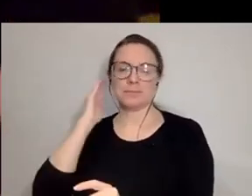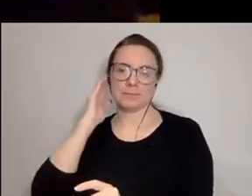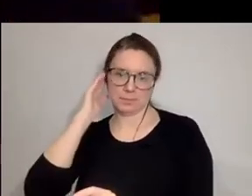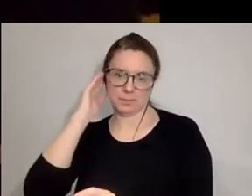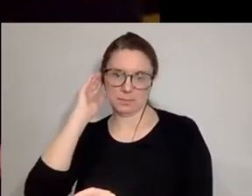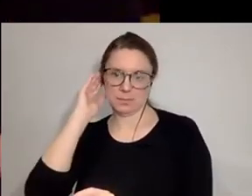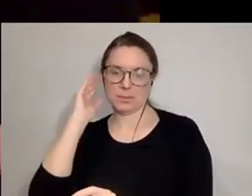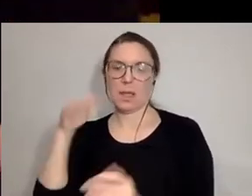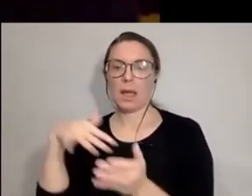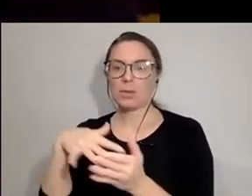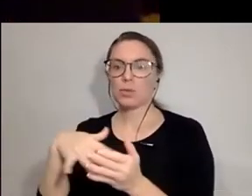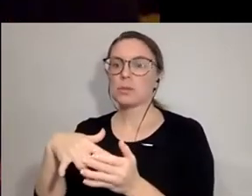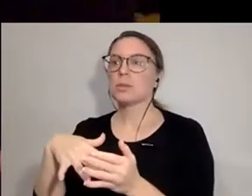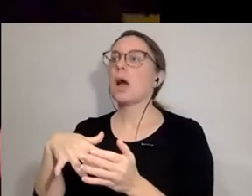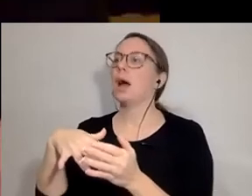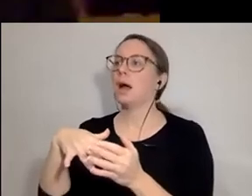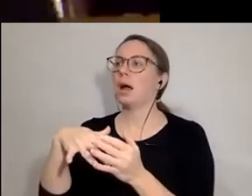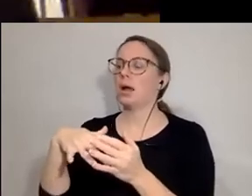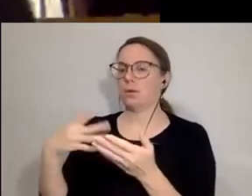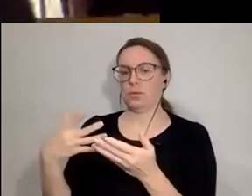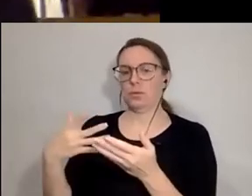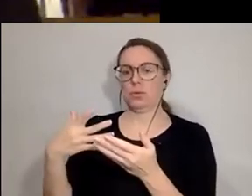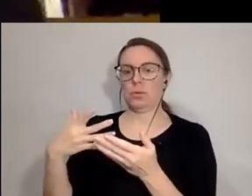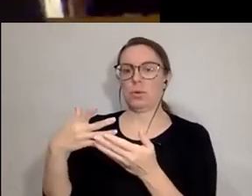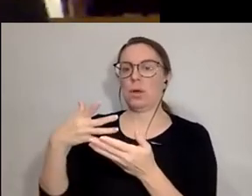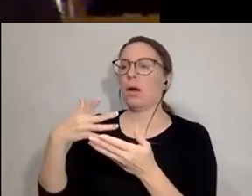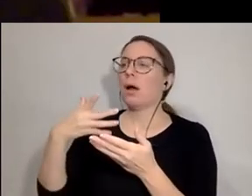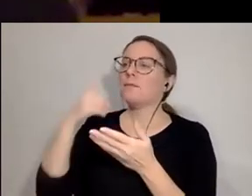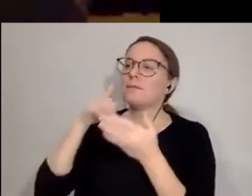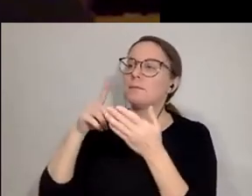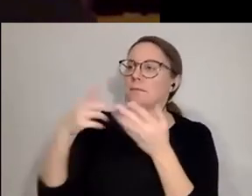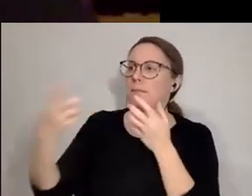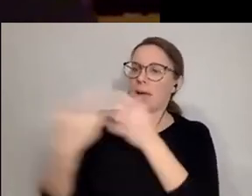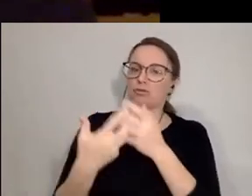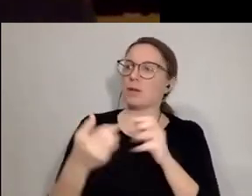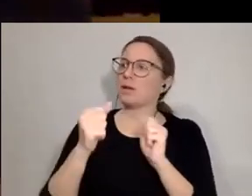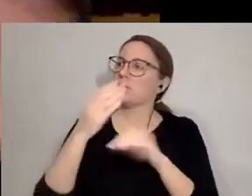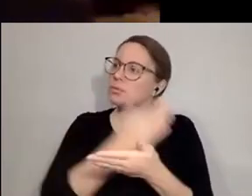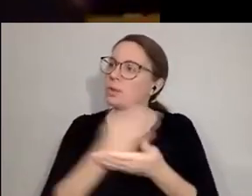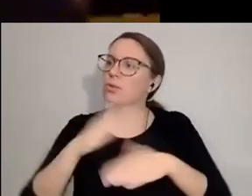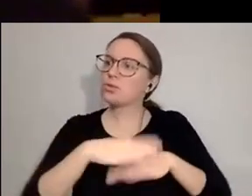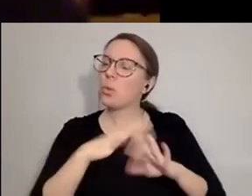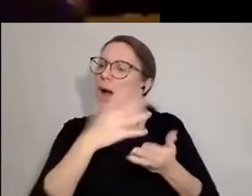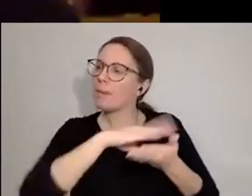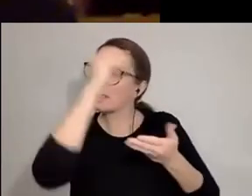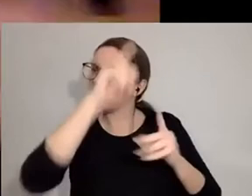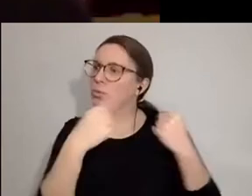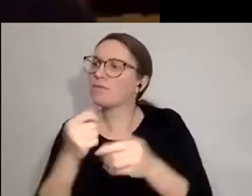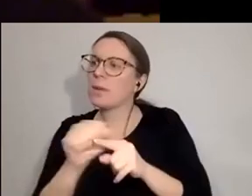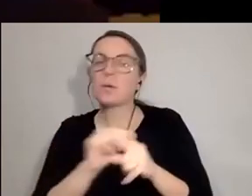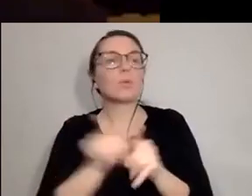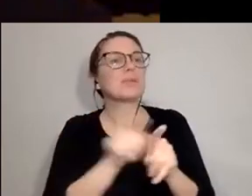enseignements dans le cadre de leur parcours de formation et puis puisse aussi être ouvert en formation continue à des professionnels divers